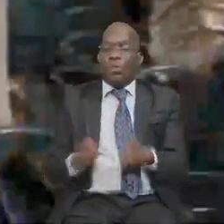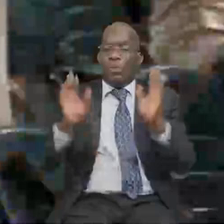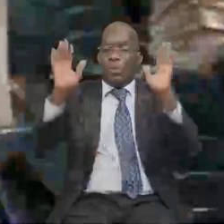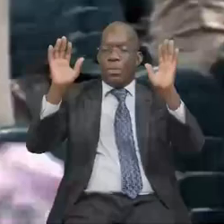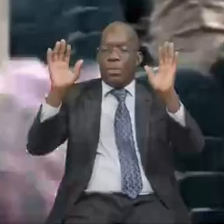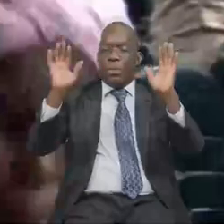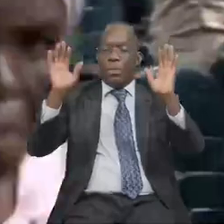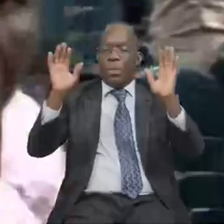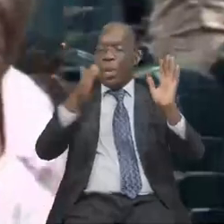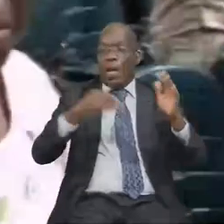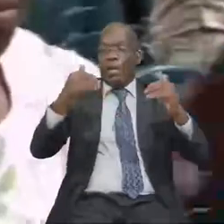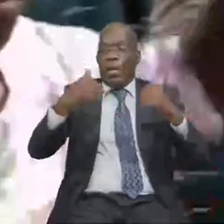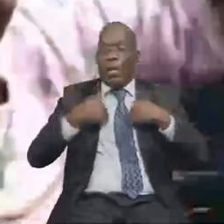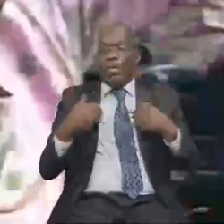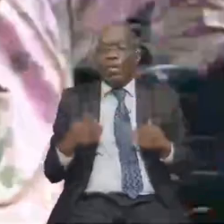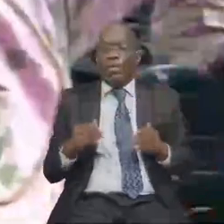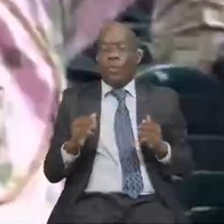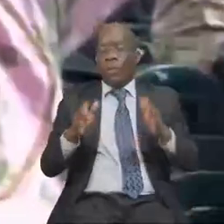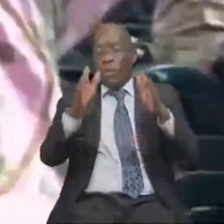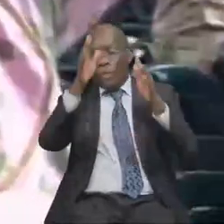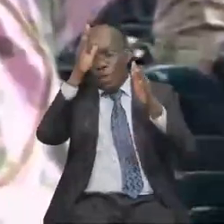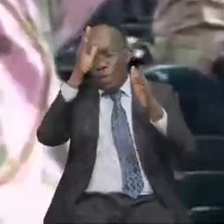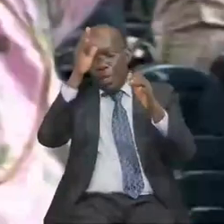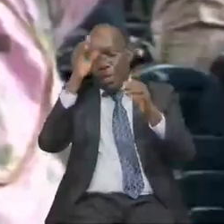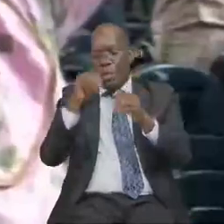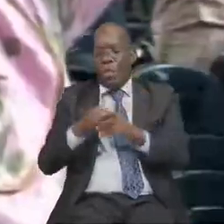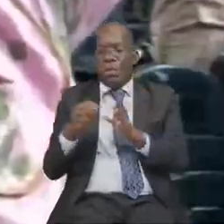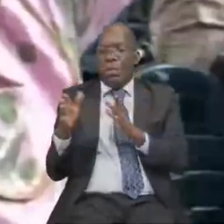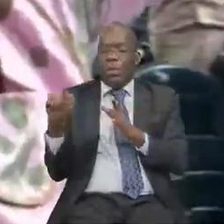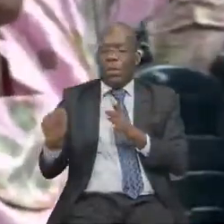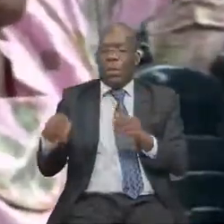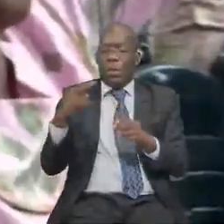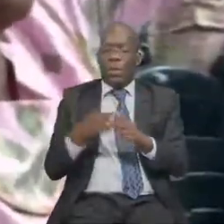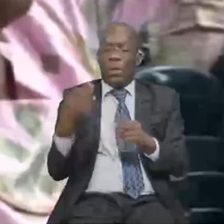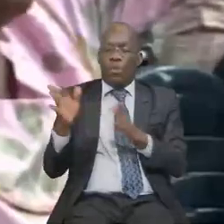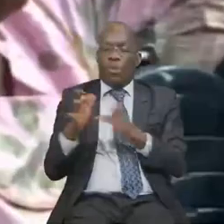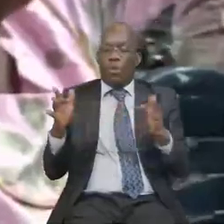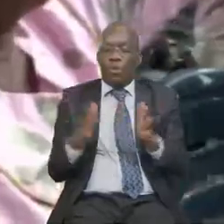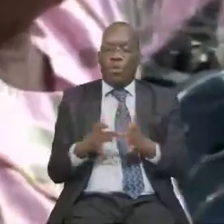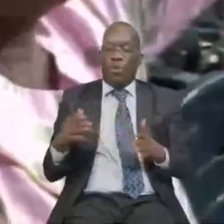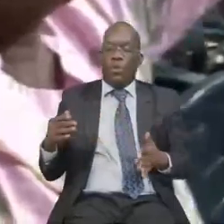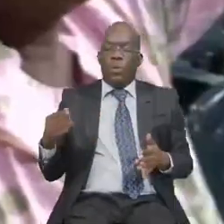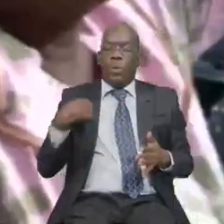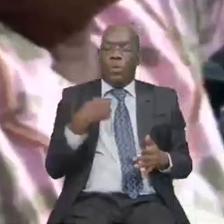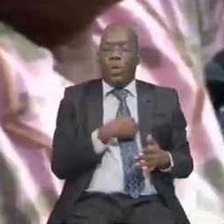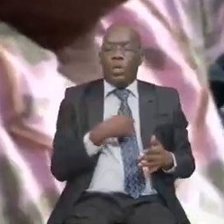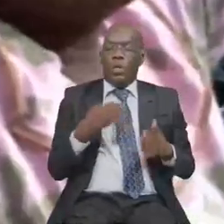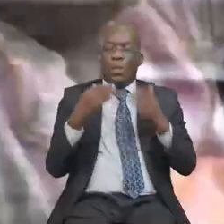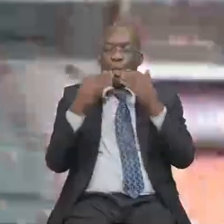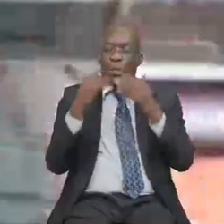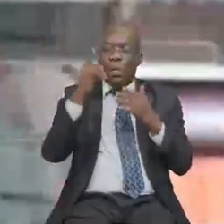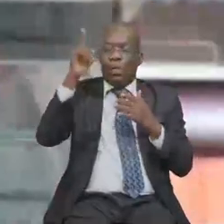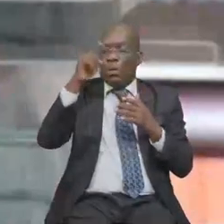possède paix au nom de Jésus. Nous te remercions parce que le calvaire